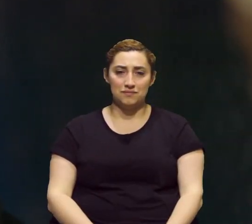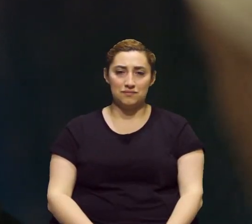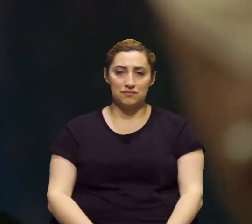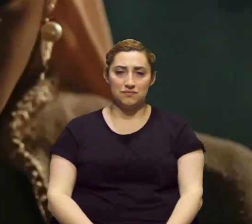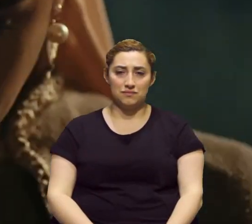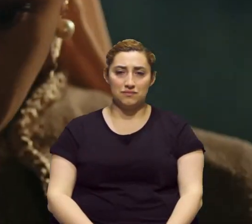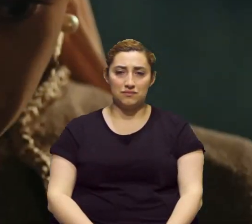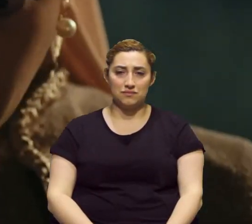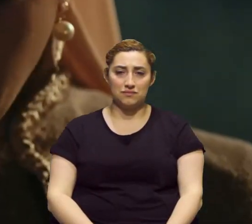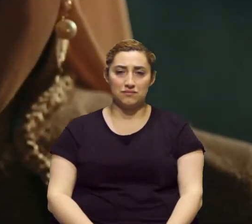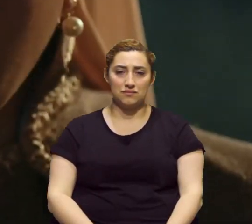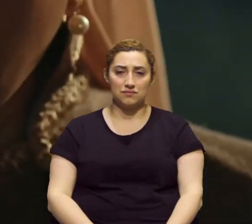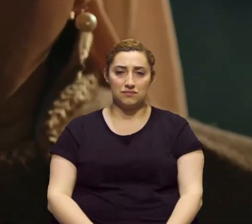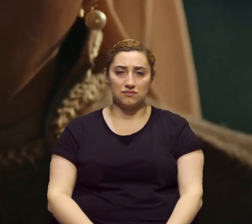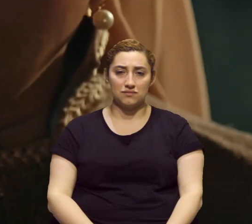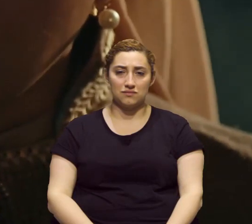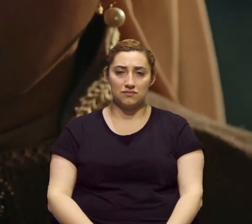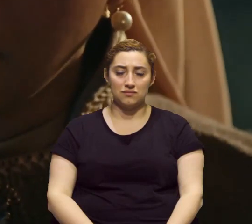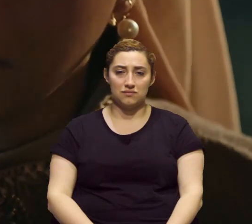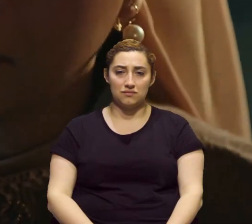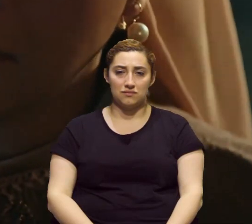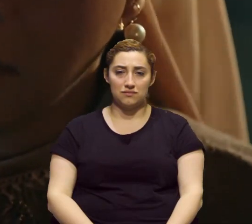sakin. Bakışları Leyla'da sabırla bekliyor.